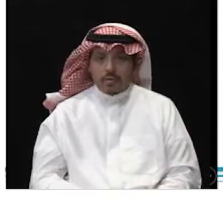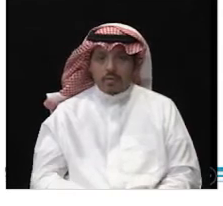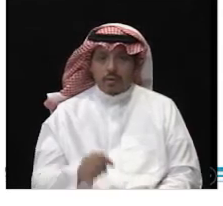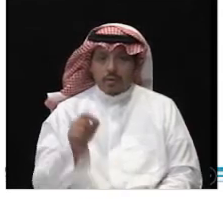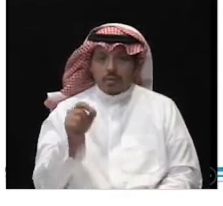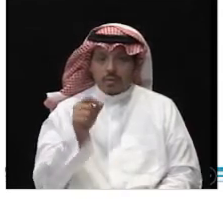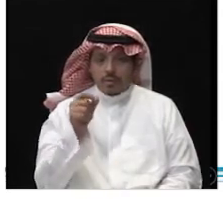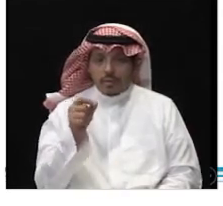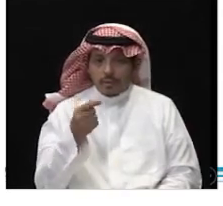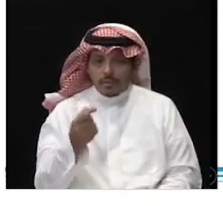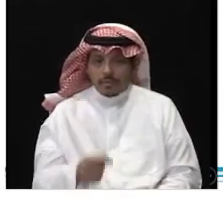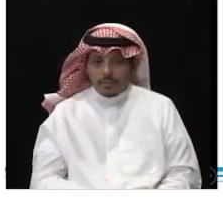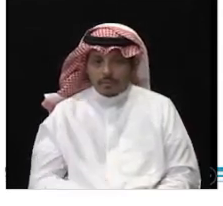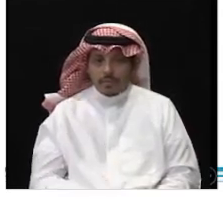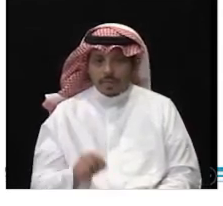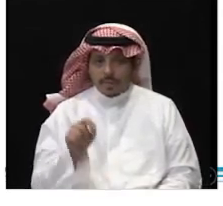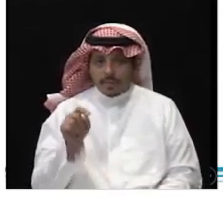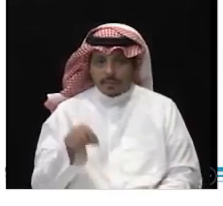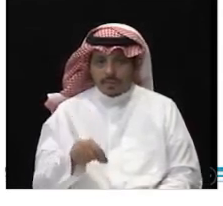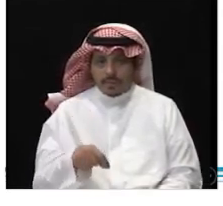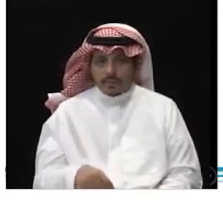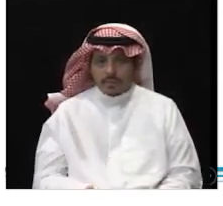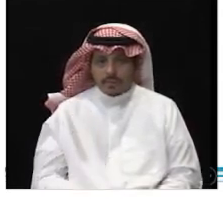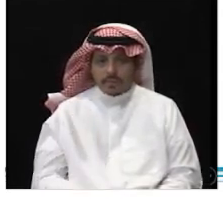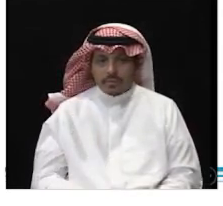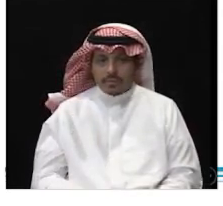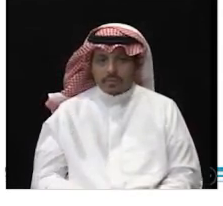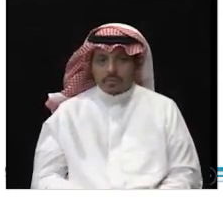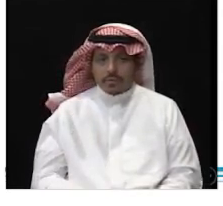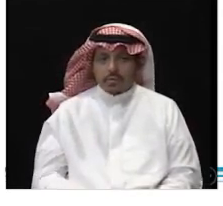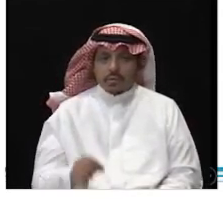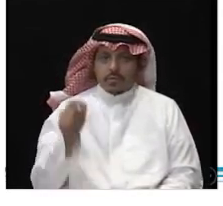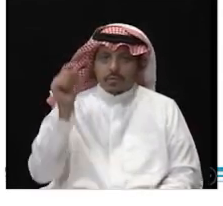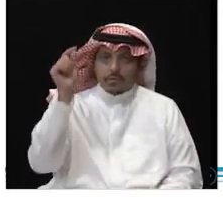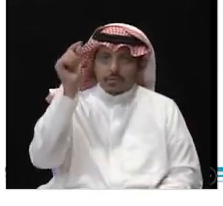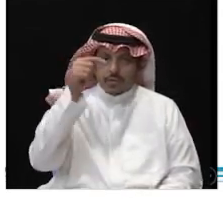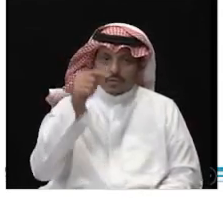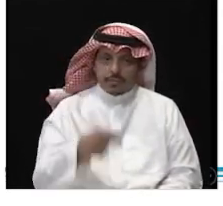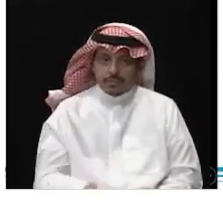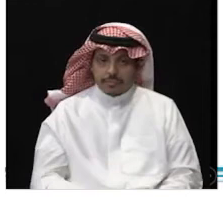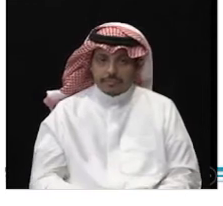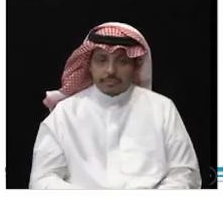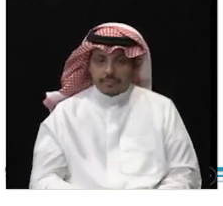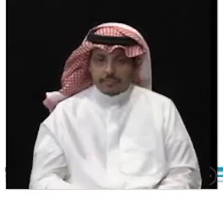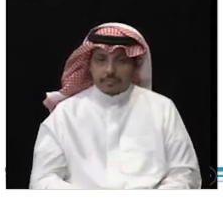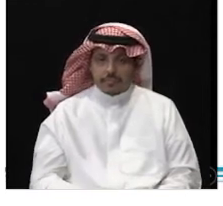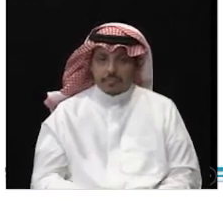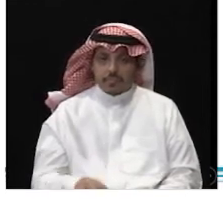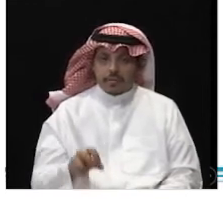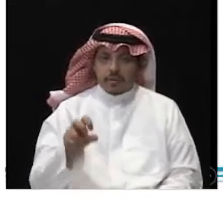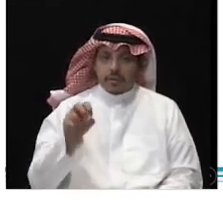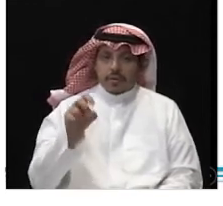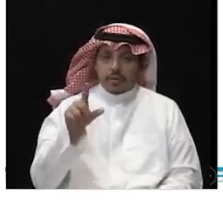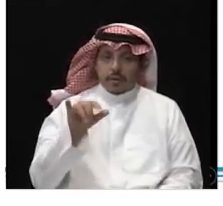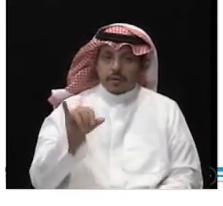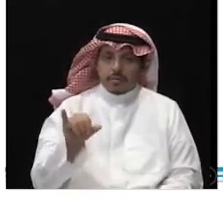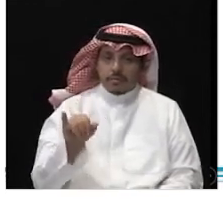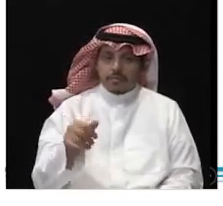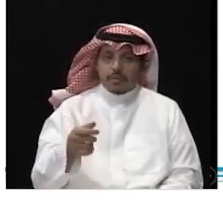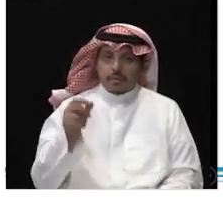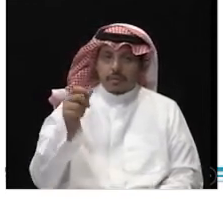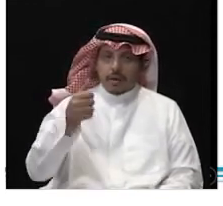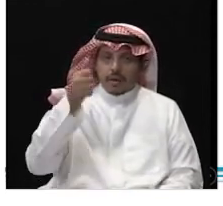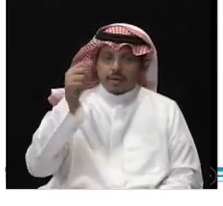الضم، جميل، مع الكسر ومع الفتح، أحسنتم. قلم،